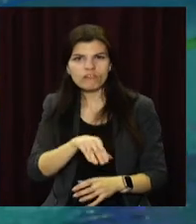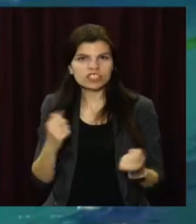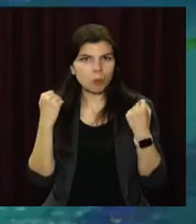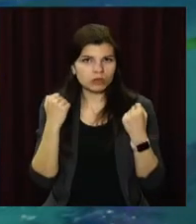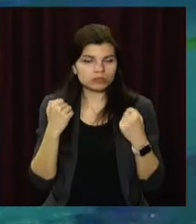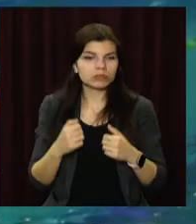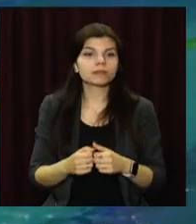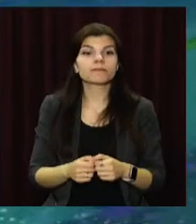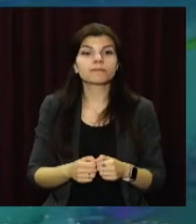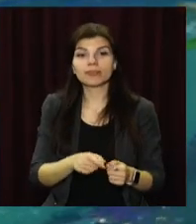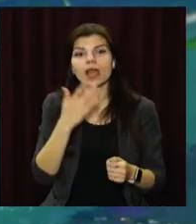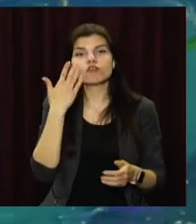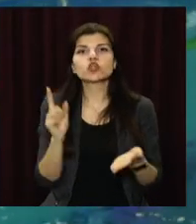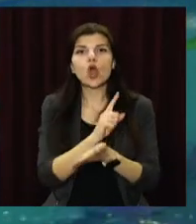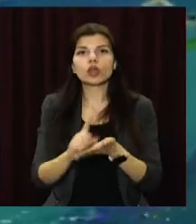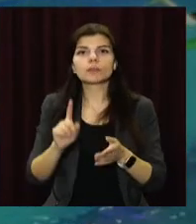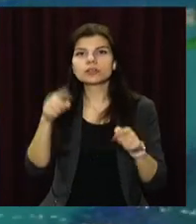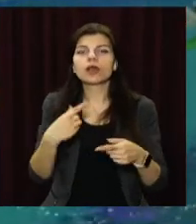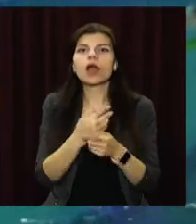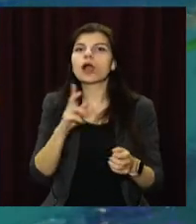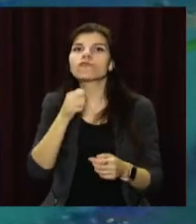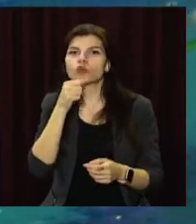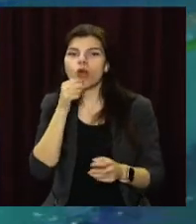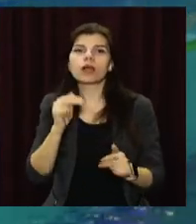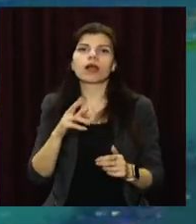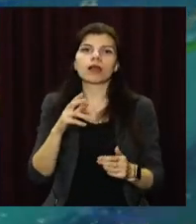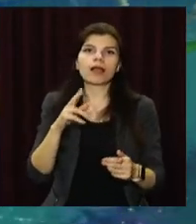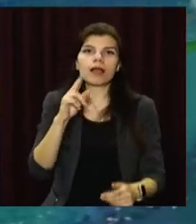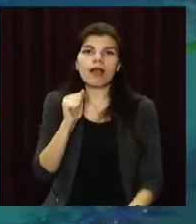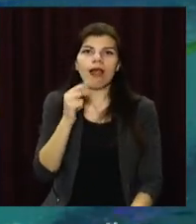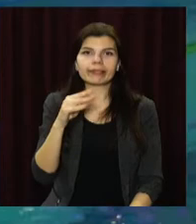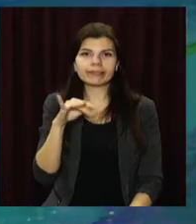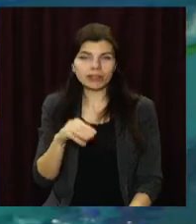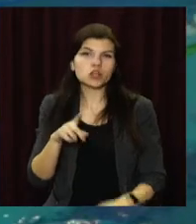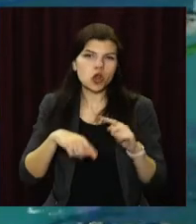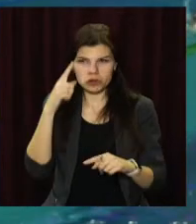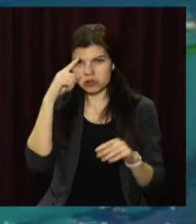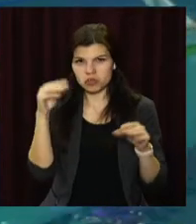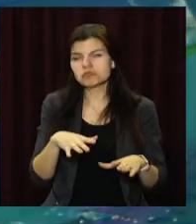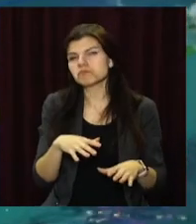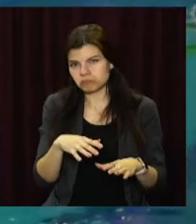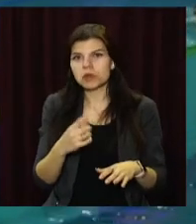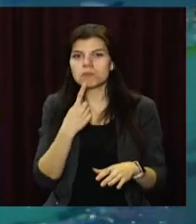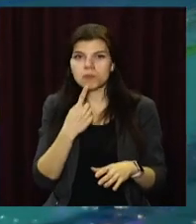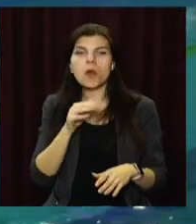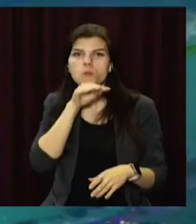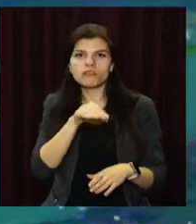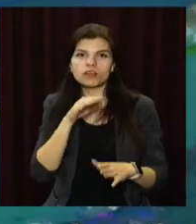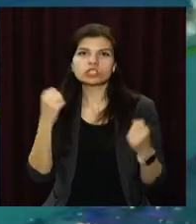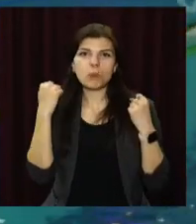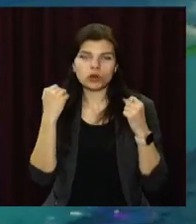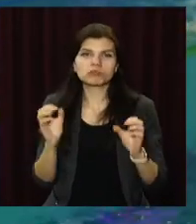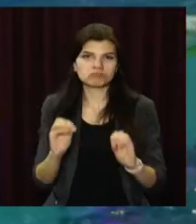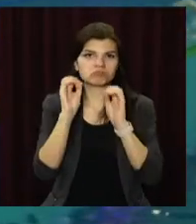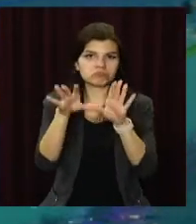вже нормативи, як перший дорослий кандидат, тоді ми з батьками вирішили, що це буде більш професіональний спорт.